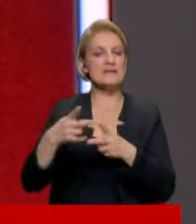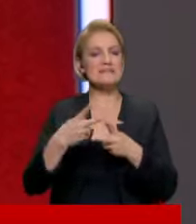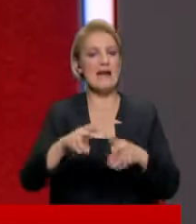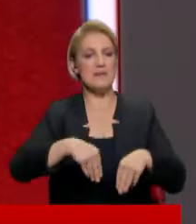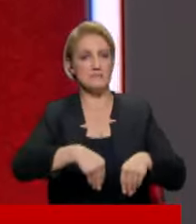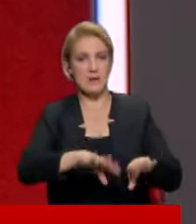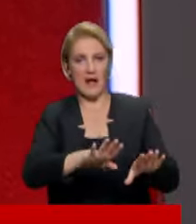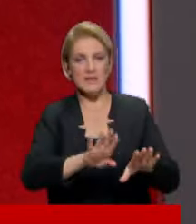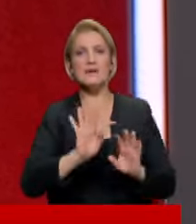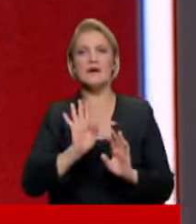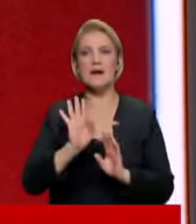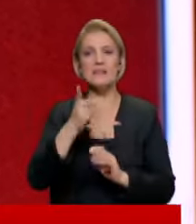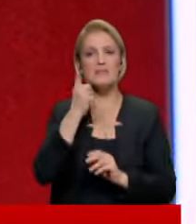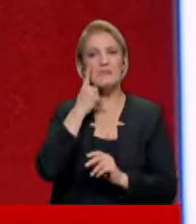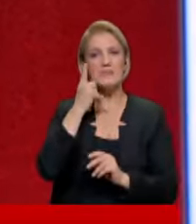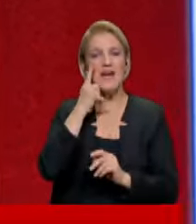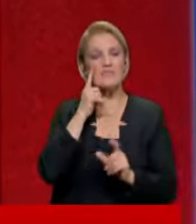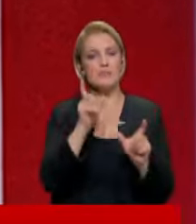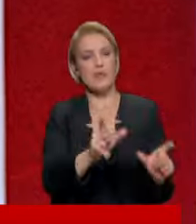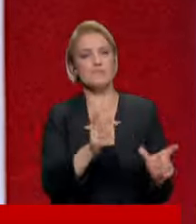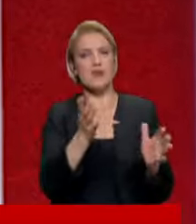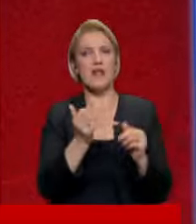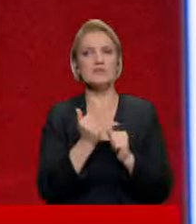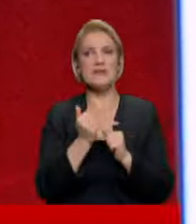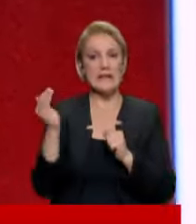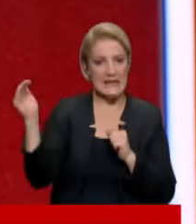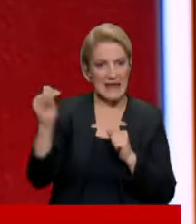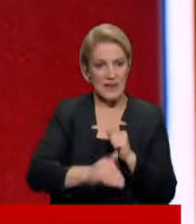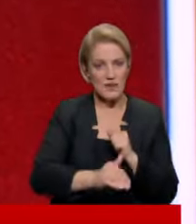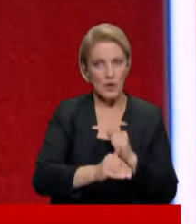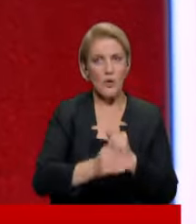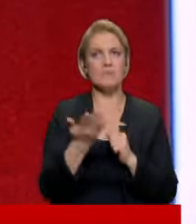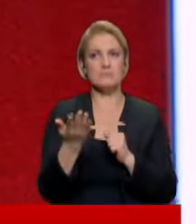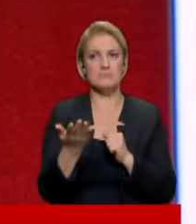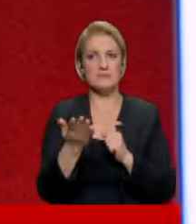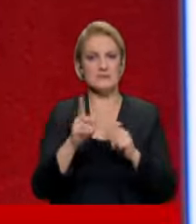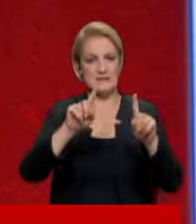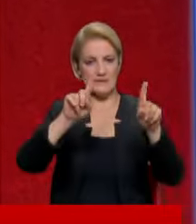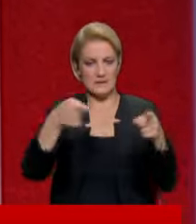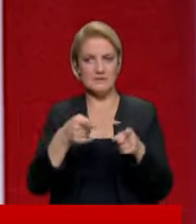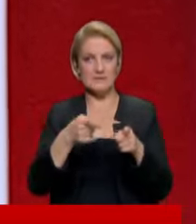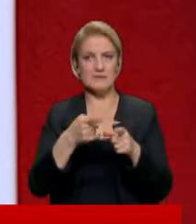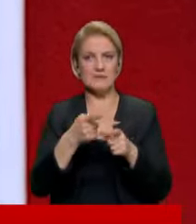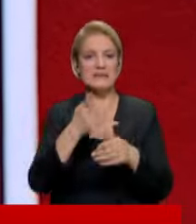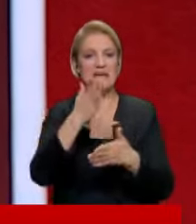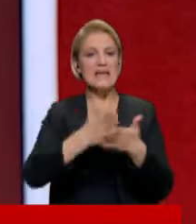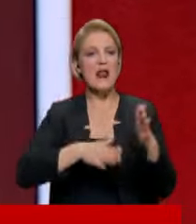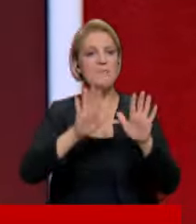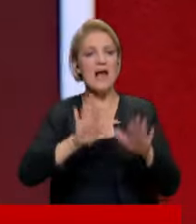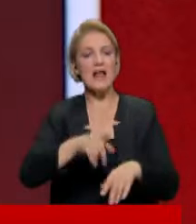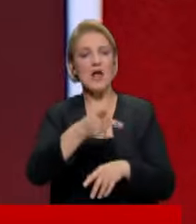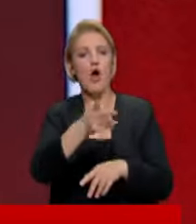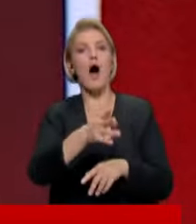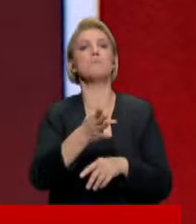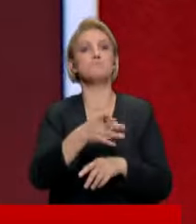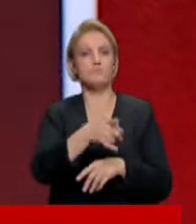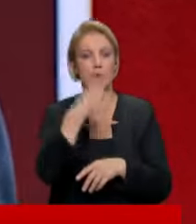bıraktık hani devlet tedbir alsın diye geliyor bu sefer Hani Tırnak içinde söylüyorum yarım kalan işi